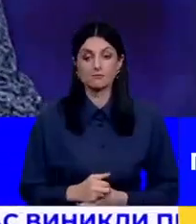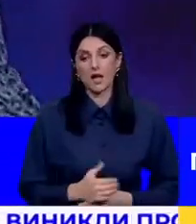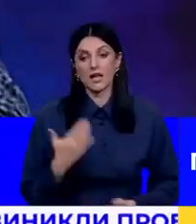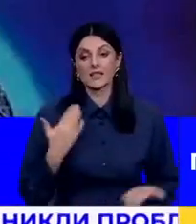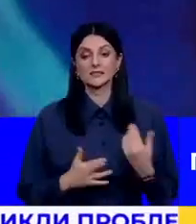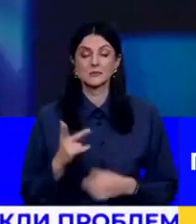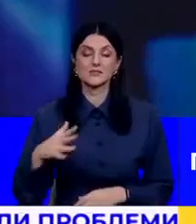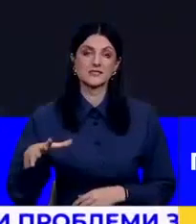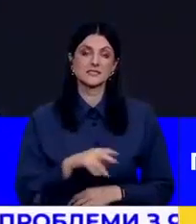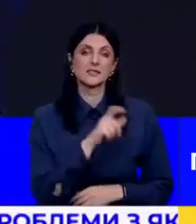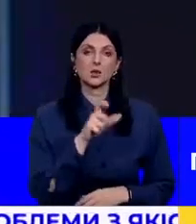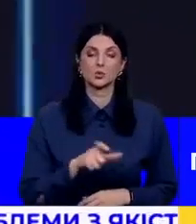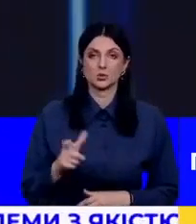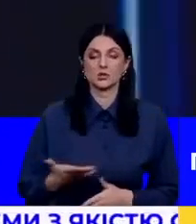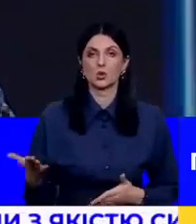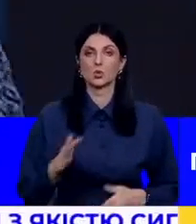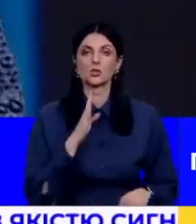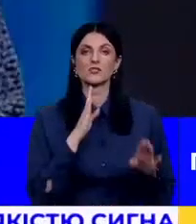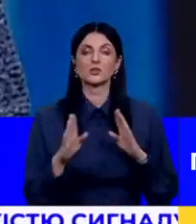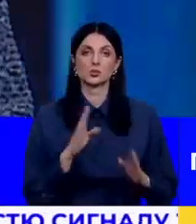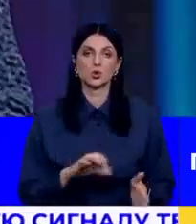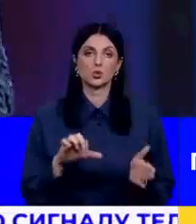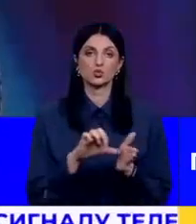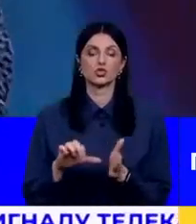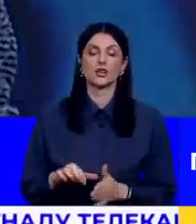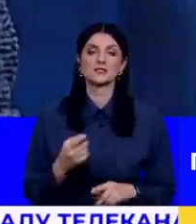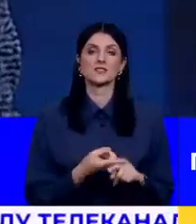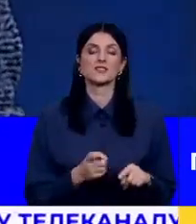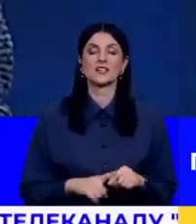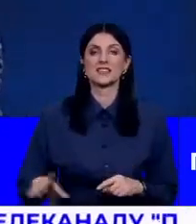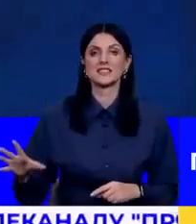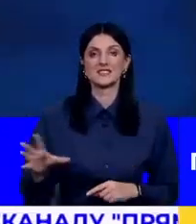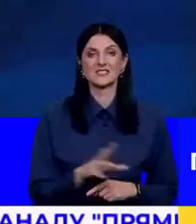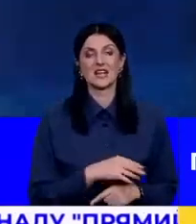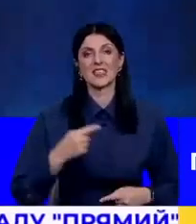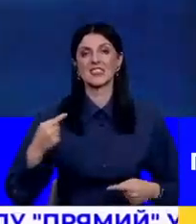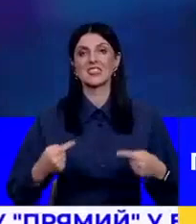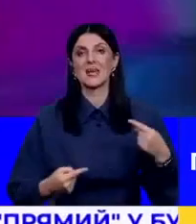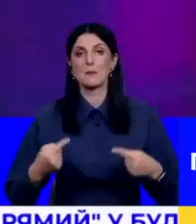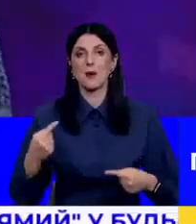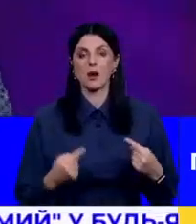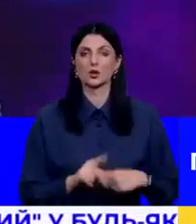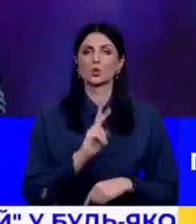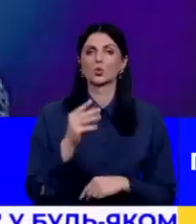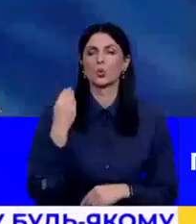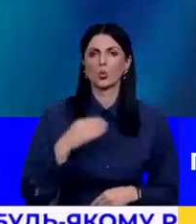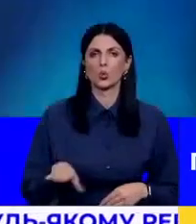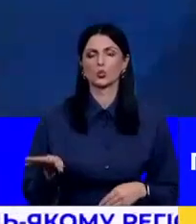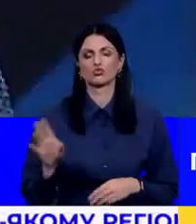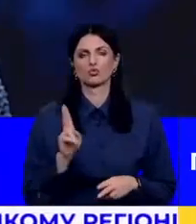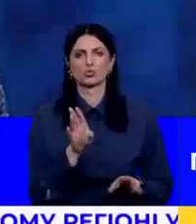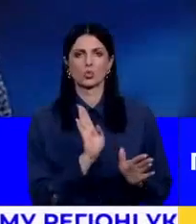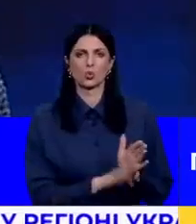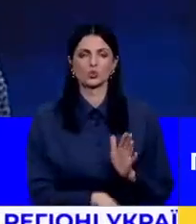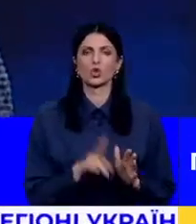все люди, которые в Фейсбуке участвовали в этих всех дебатах по поводу, кто же лучше, кто же хуже, кто из